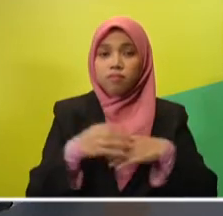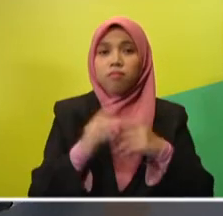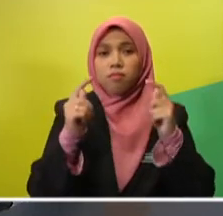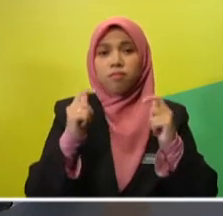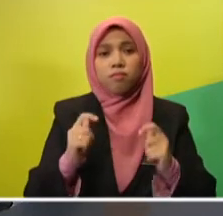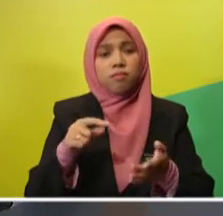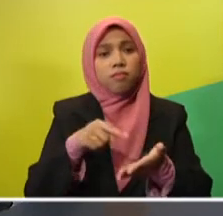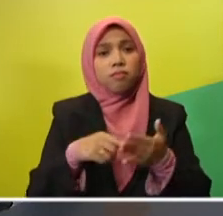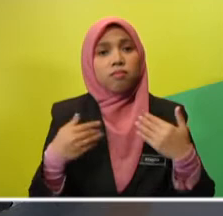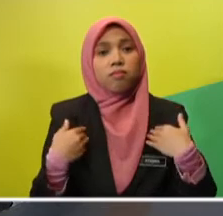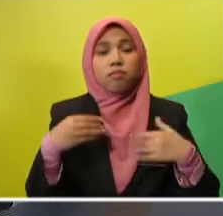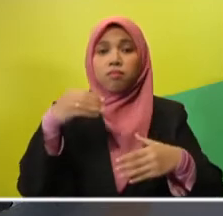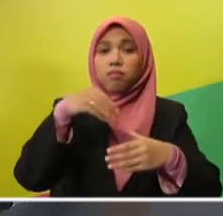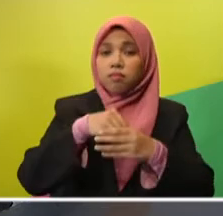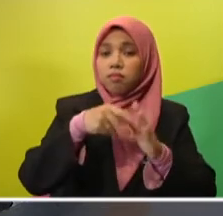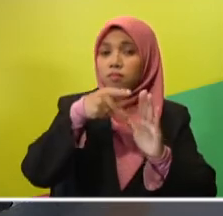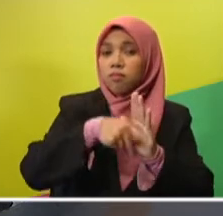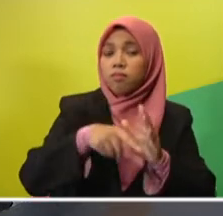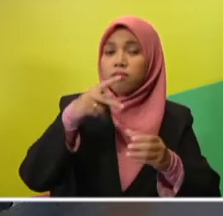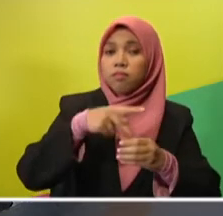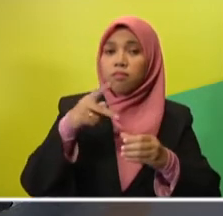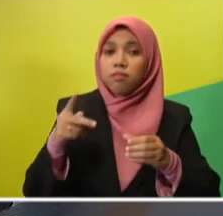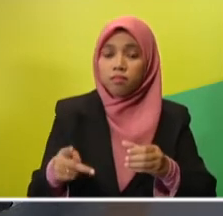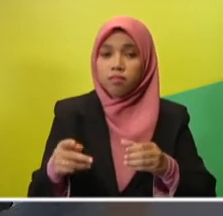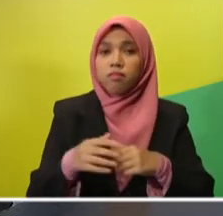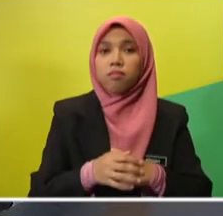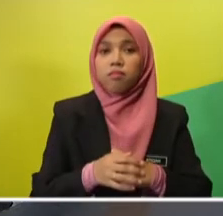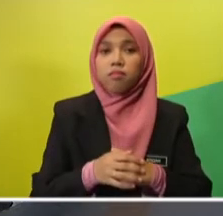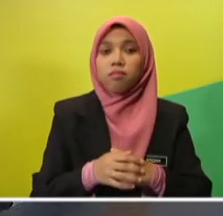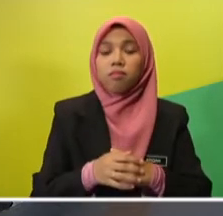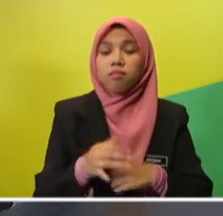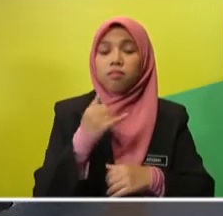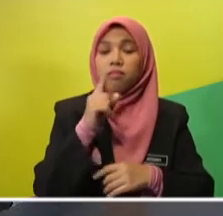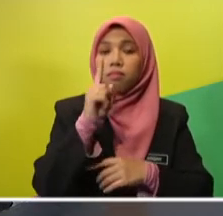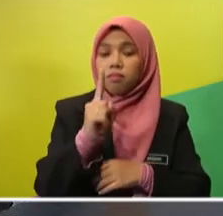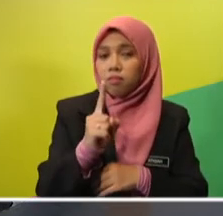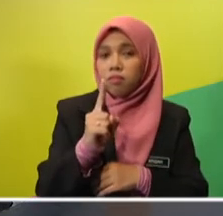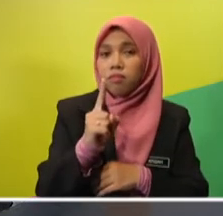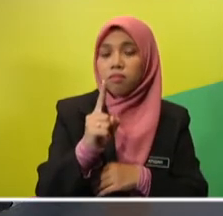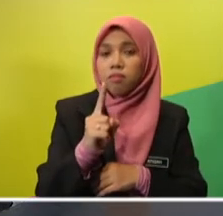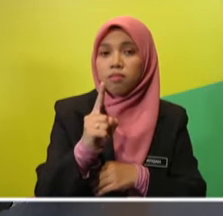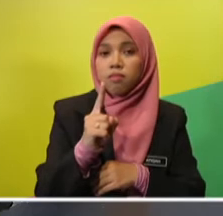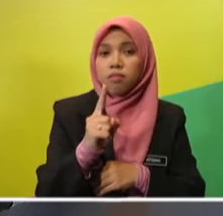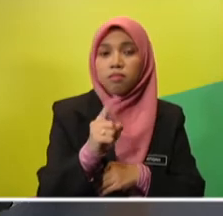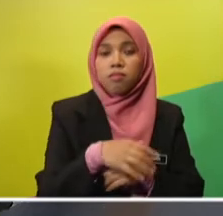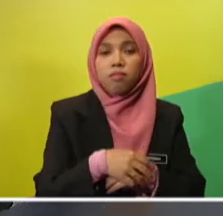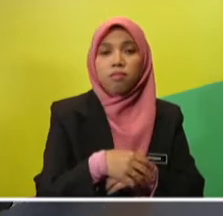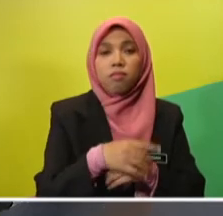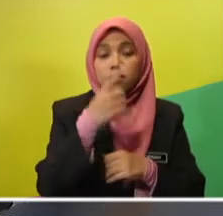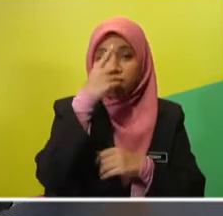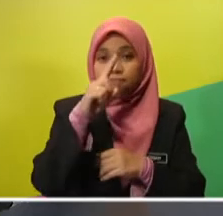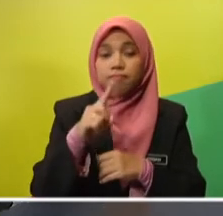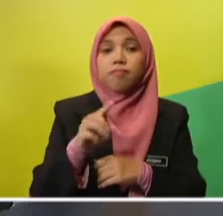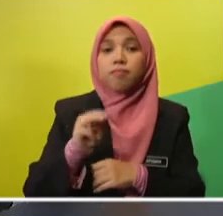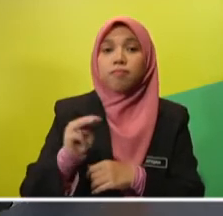topik pratongkat. Ia merupakan salah satu intervensi awal sebelum MBK penglihatan belajar menggunakan tongkat